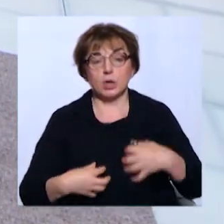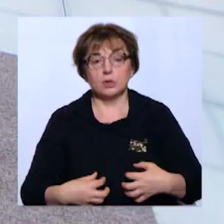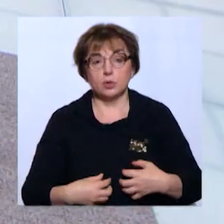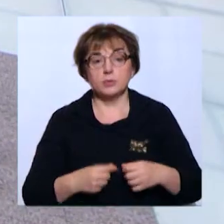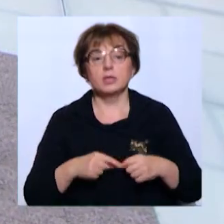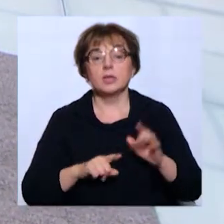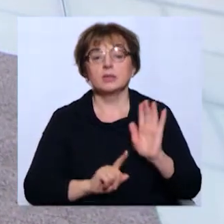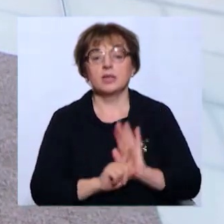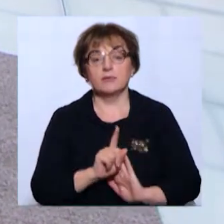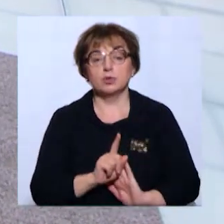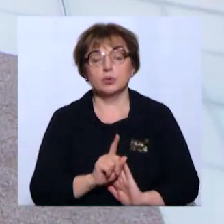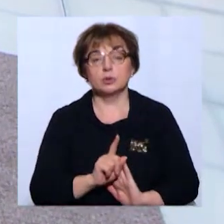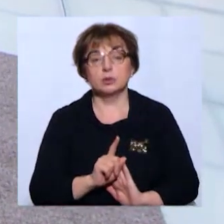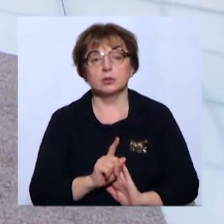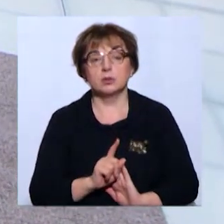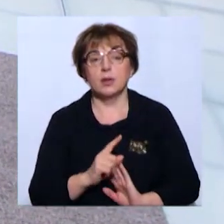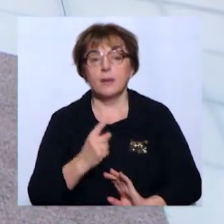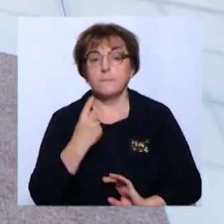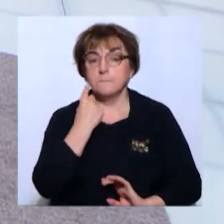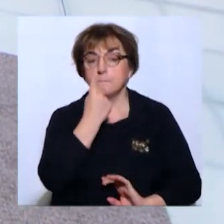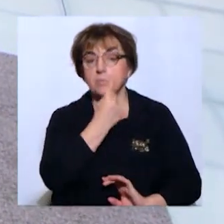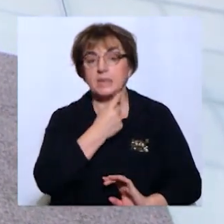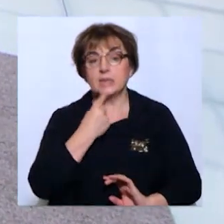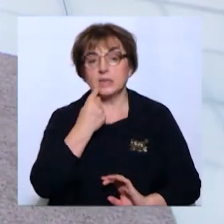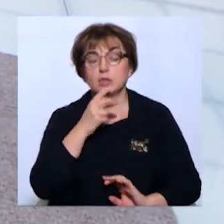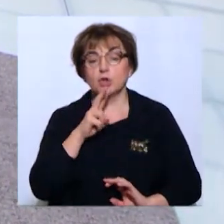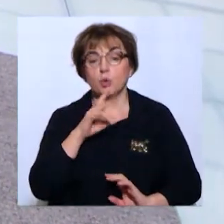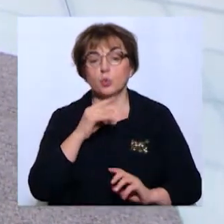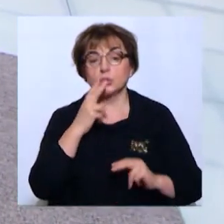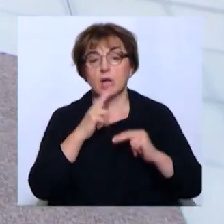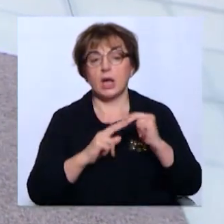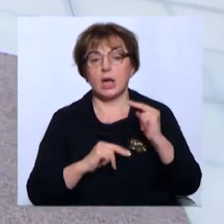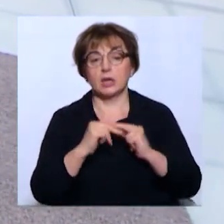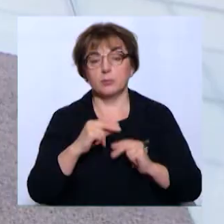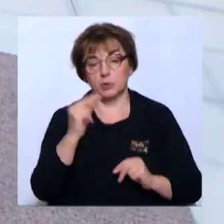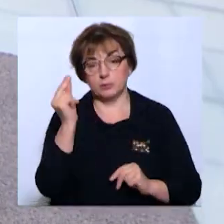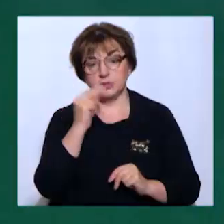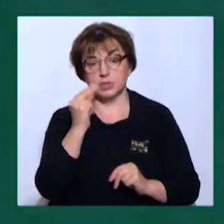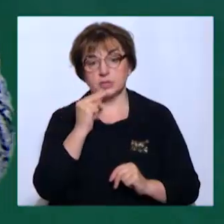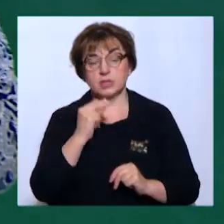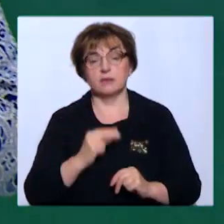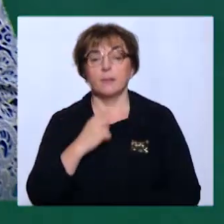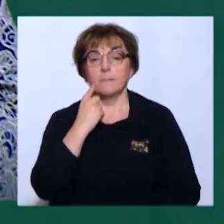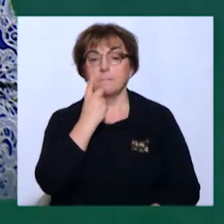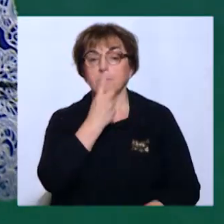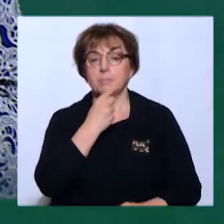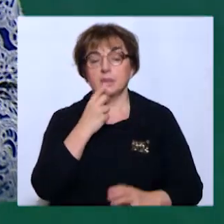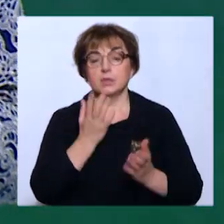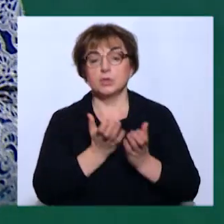და დავიწყოთ ახლა პირის ღრუს აგებულების შესწავლა. პირის